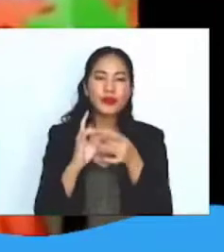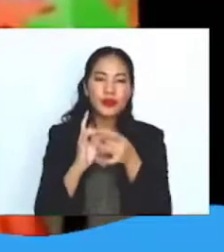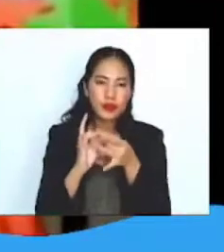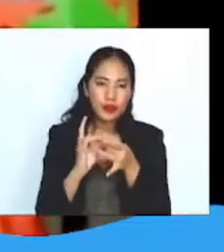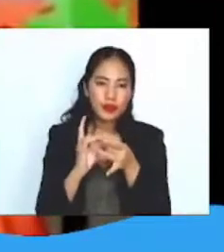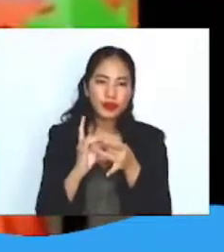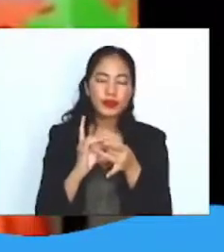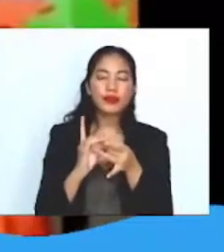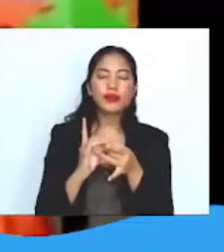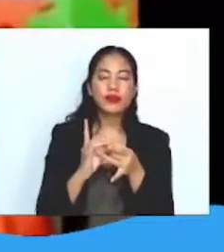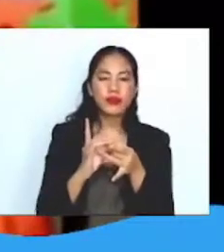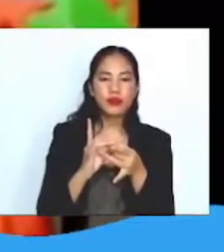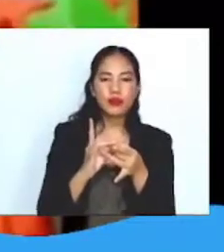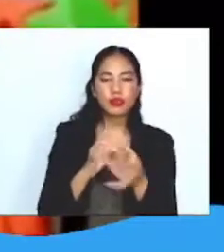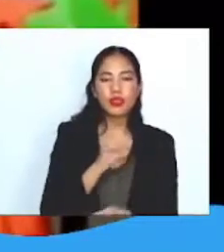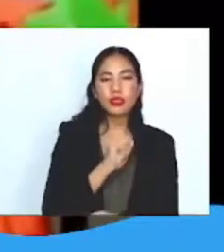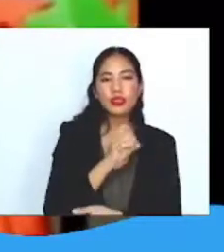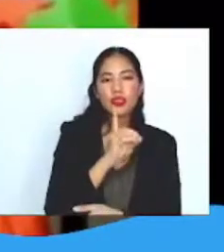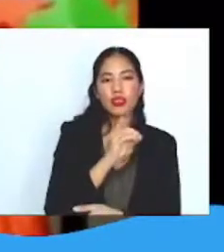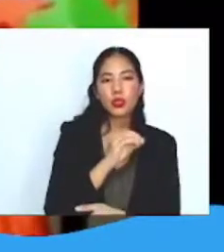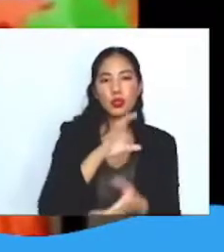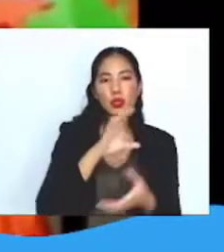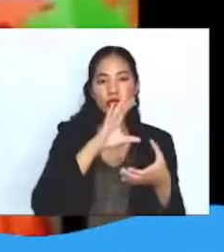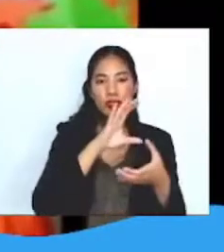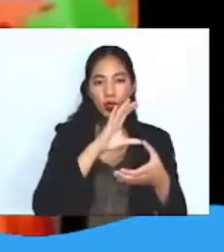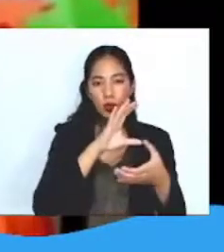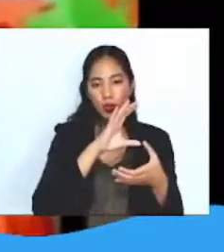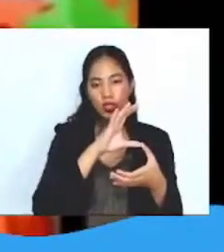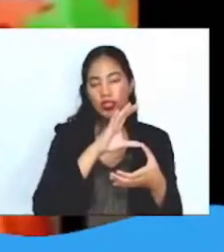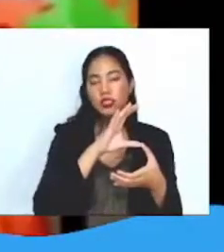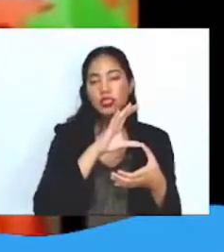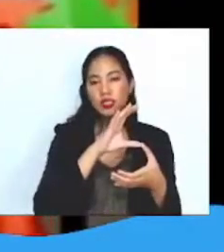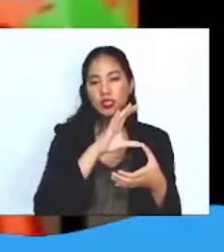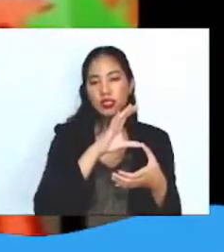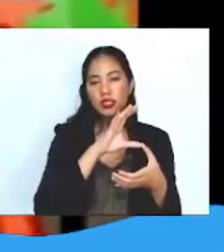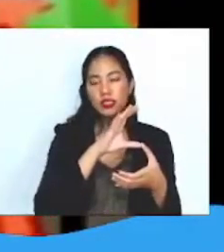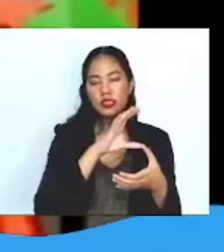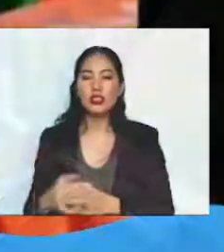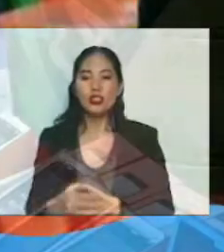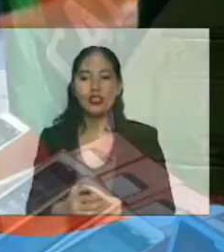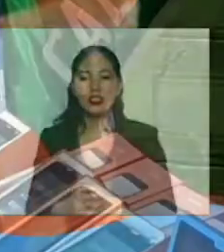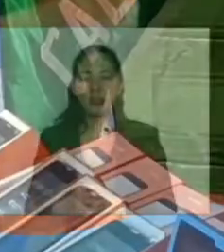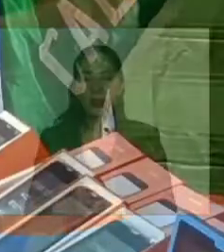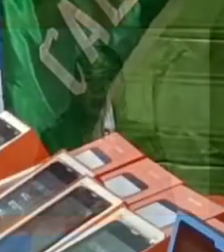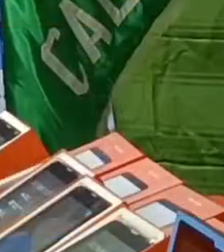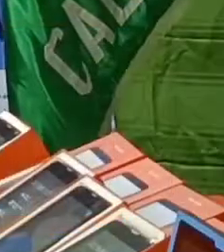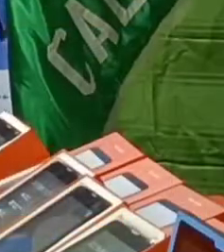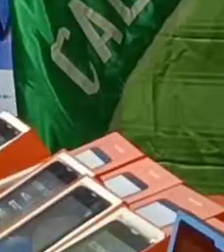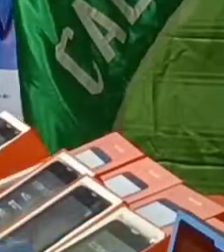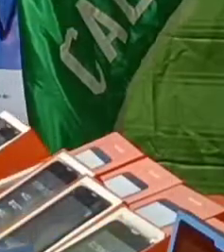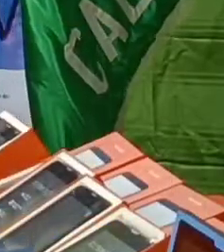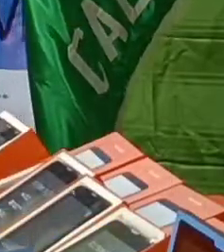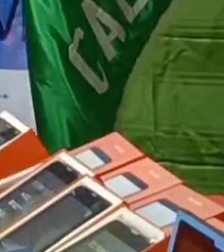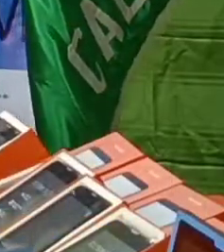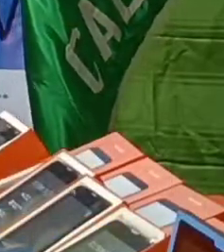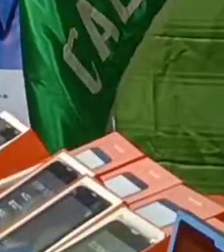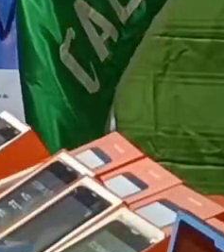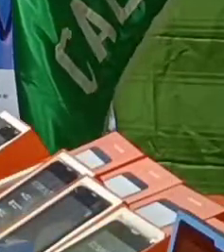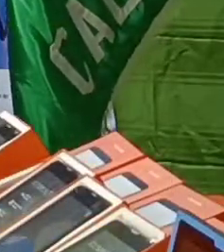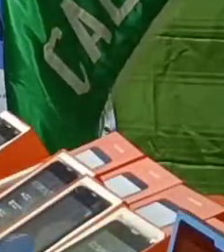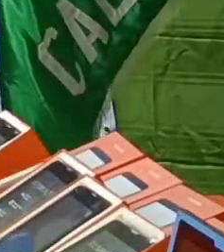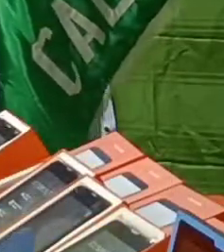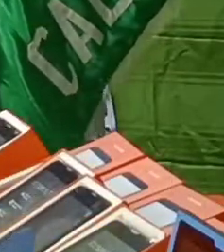of Caloocan City at lungsod ng Caloocan, tayo po ay nakakuha,